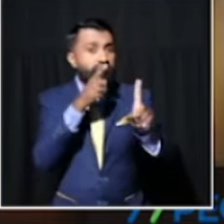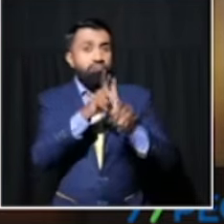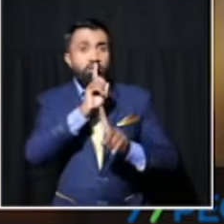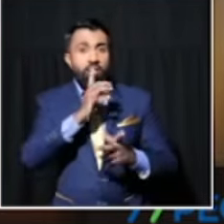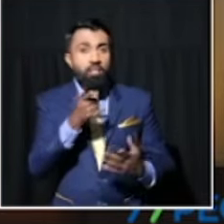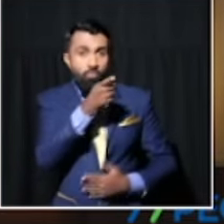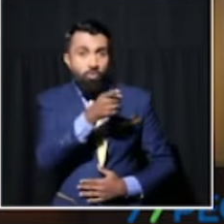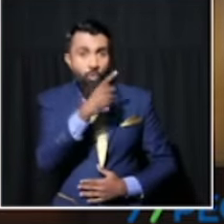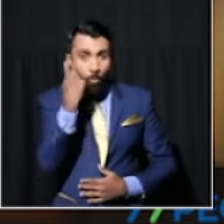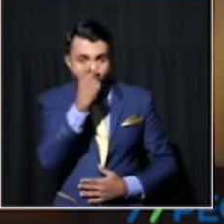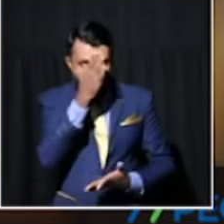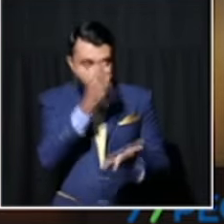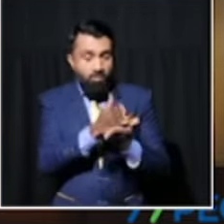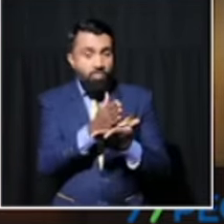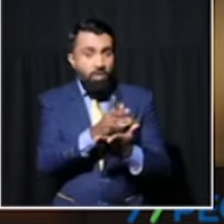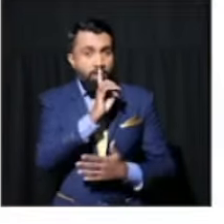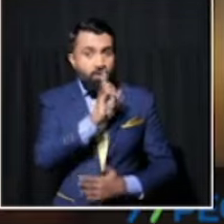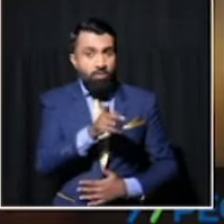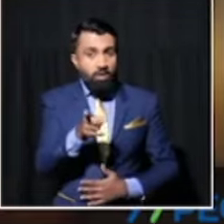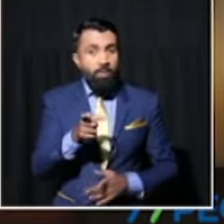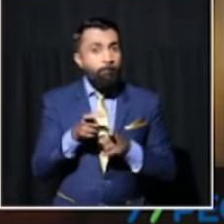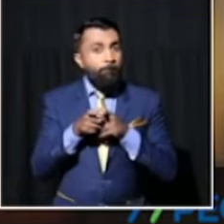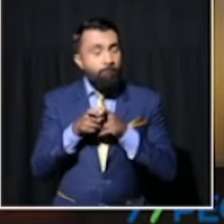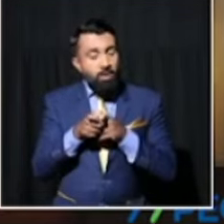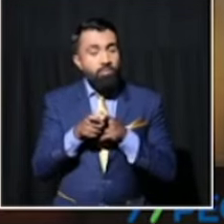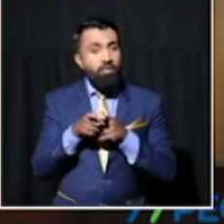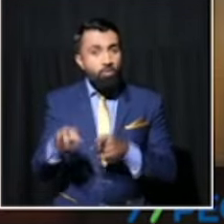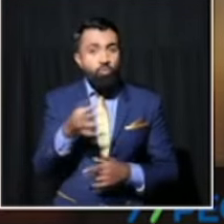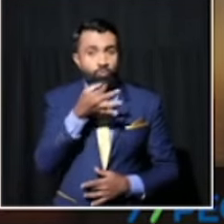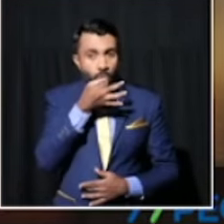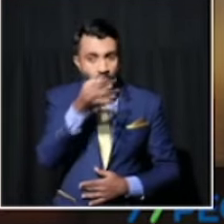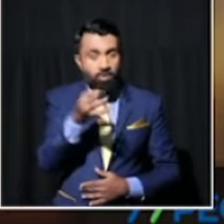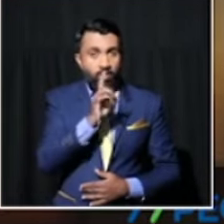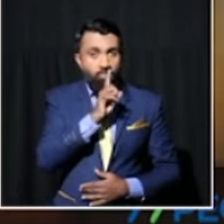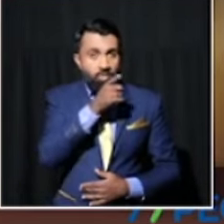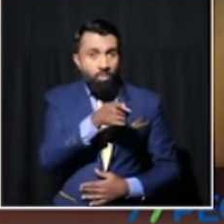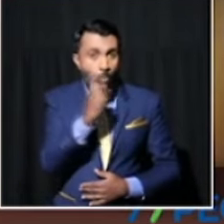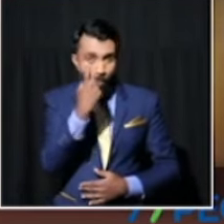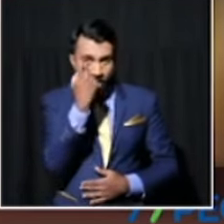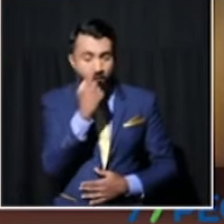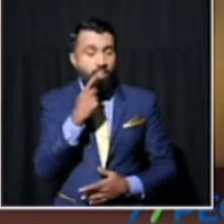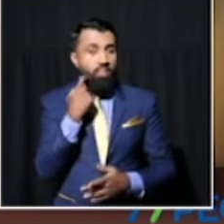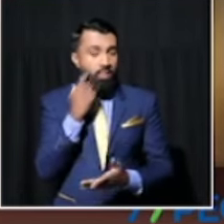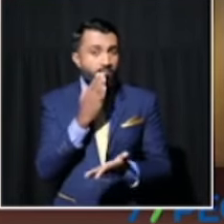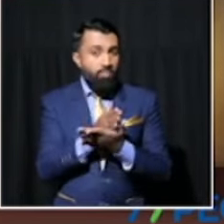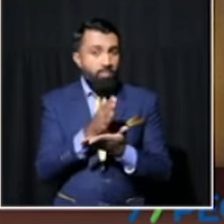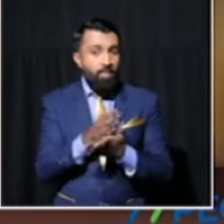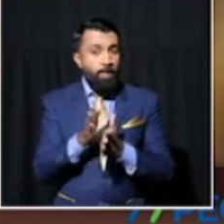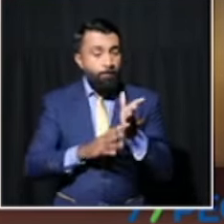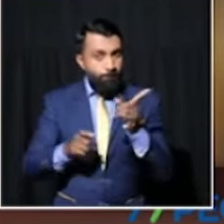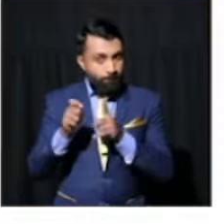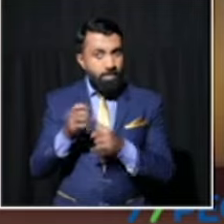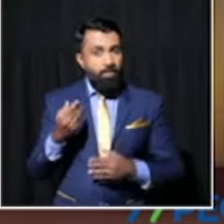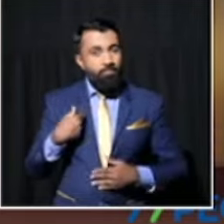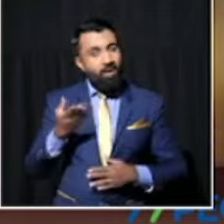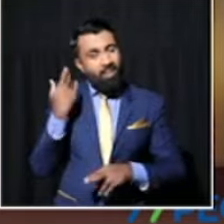මේක හොයන්න එපා එහෙම කියන එක ඉතාම බරපතලයි එතුමාට එහෙම චෝදනා කරලා තියෙනවා තම්සේ මේව හොයන්න එපා හැබැයි මෙතනම ඉන්න මන්ත්‍රීවරයෙක් මගේ පරණ